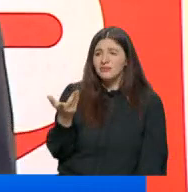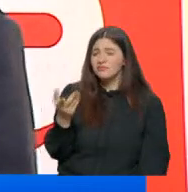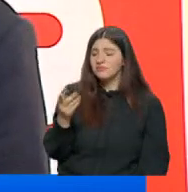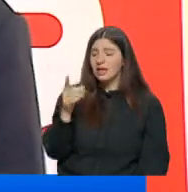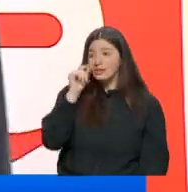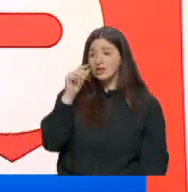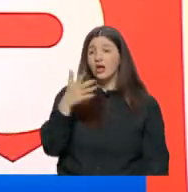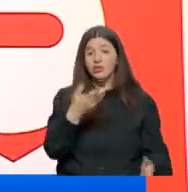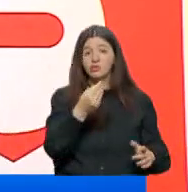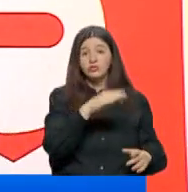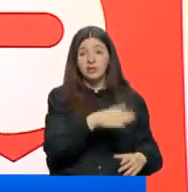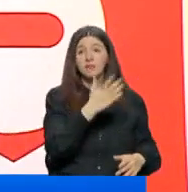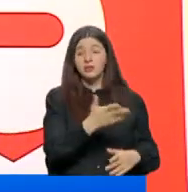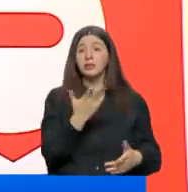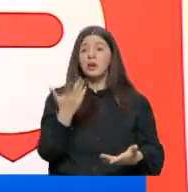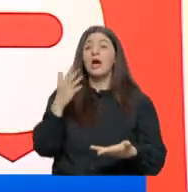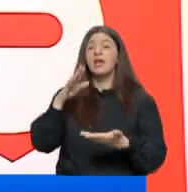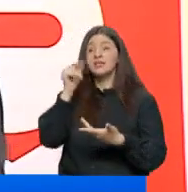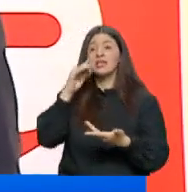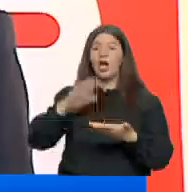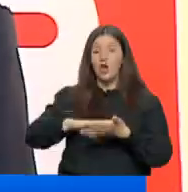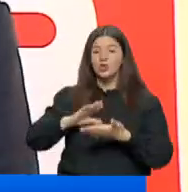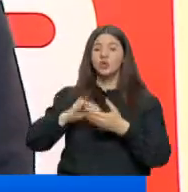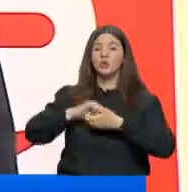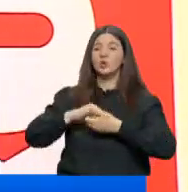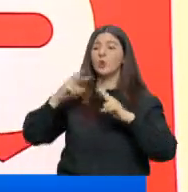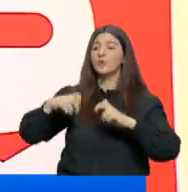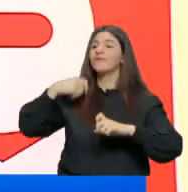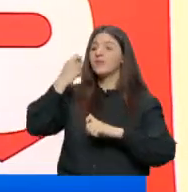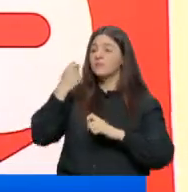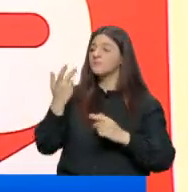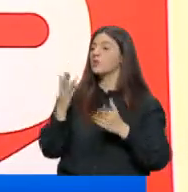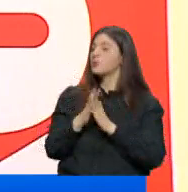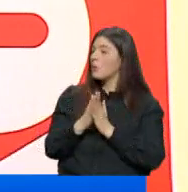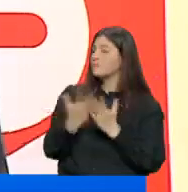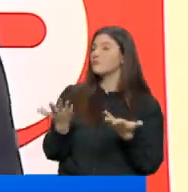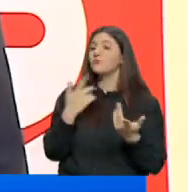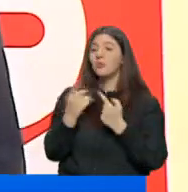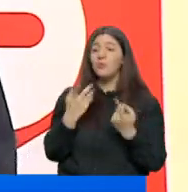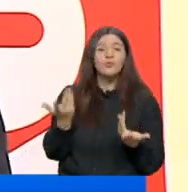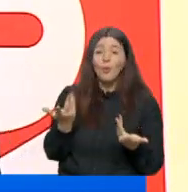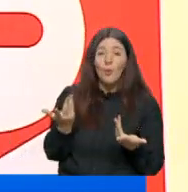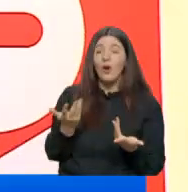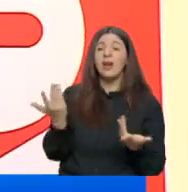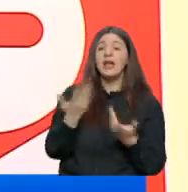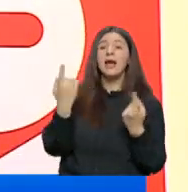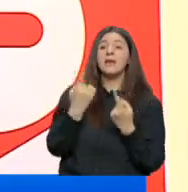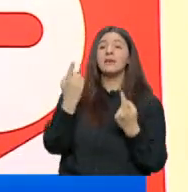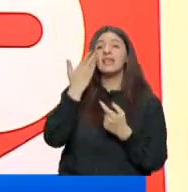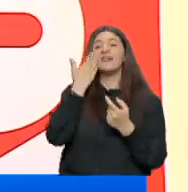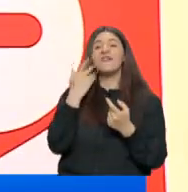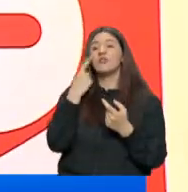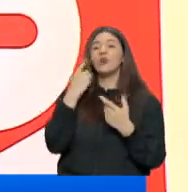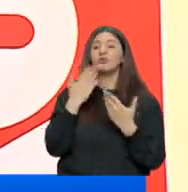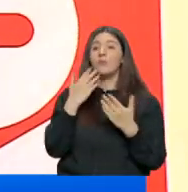insanlar çocuklar bile bunu arkadaşlarıyla, konuşuyor. Dostlarıyla oturup ne bileyim bir film üzerine, bir kitap üzerine, işte ya da hani herhangi bir keyif